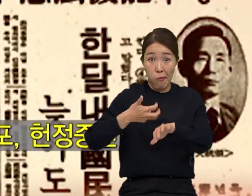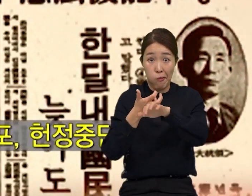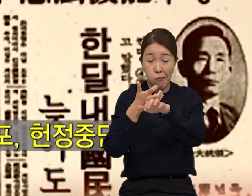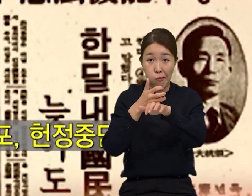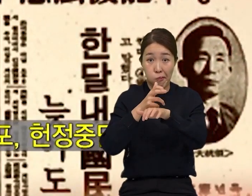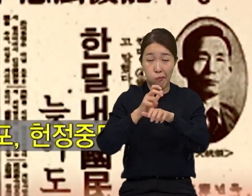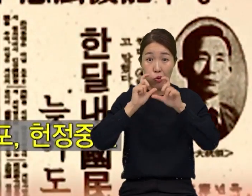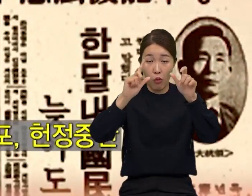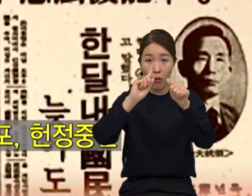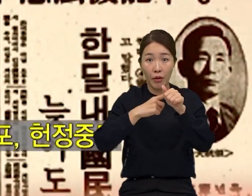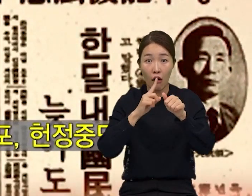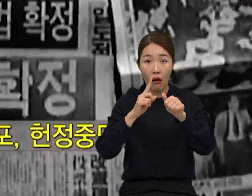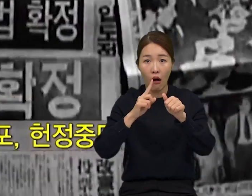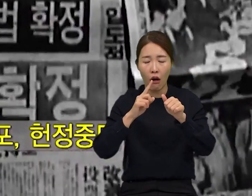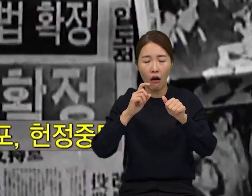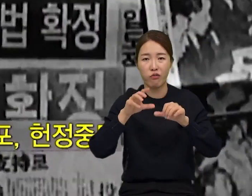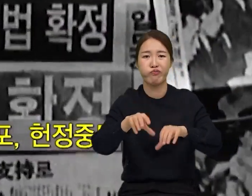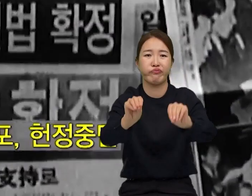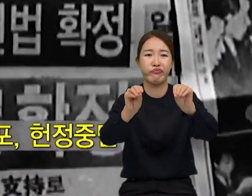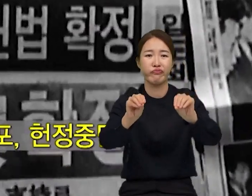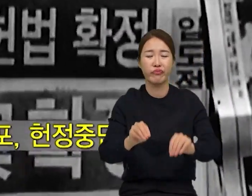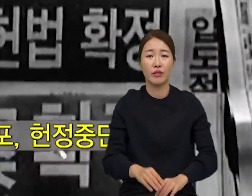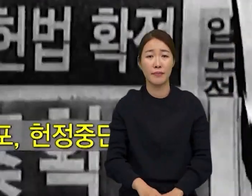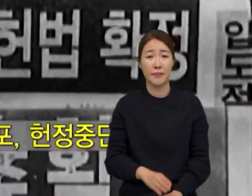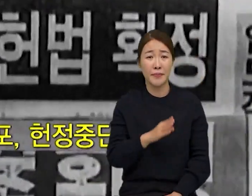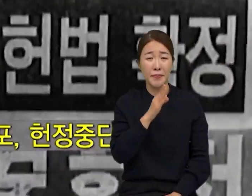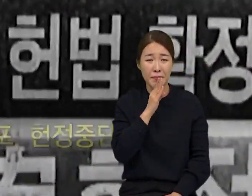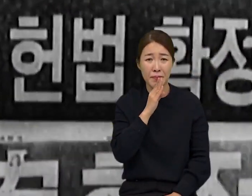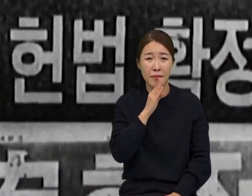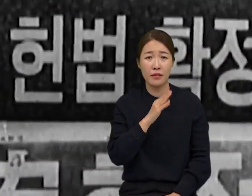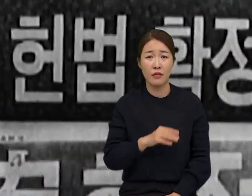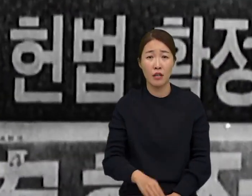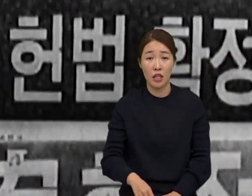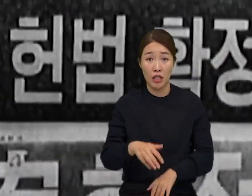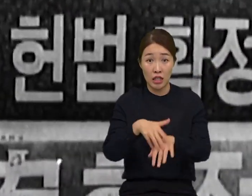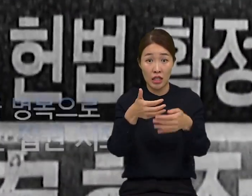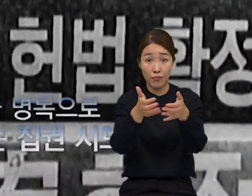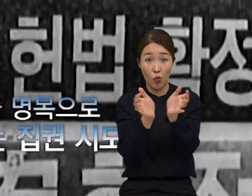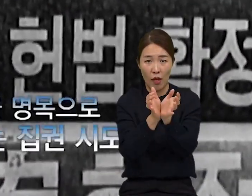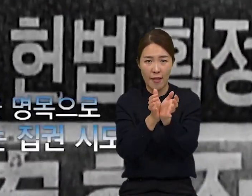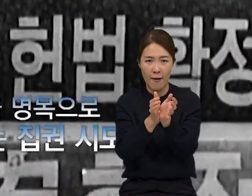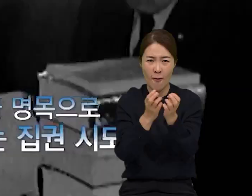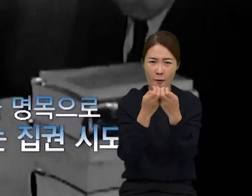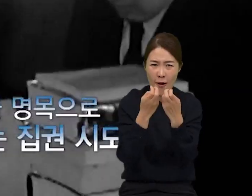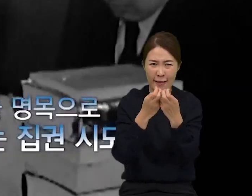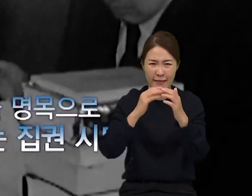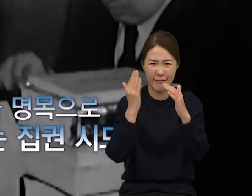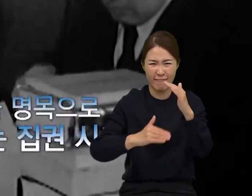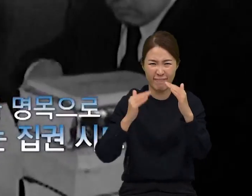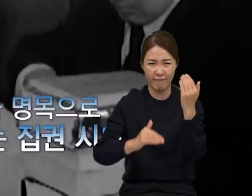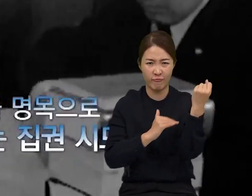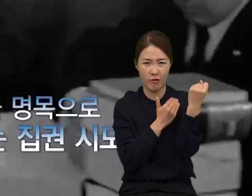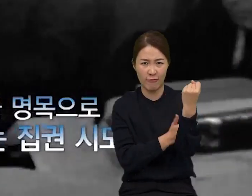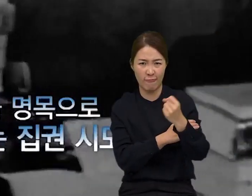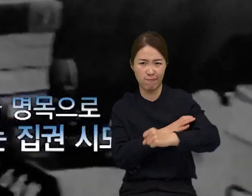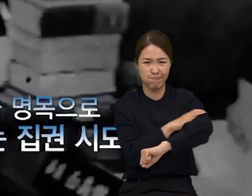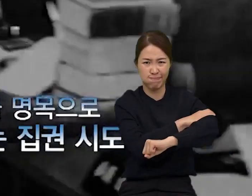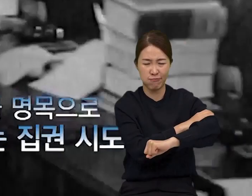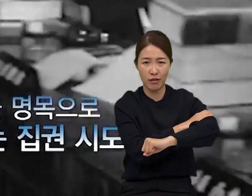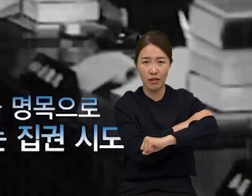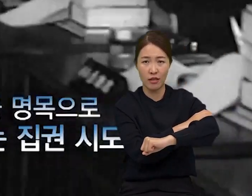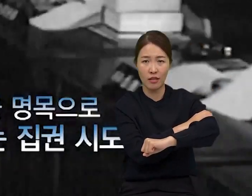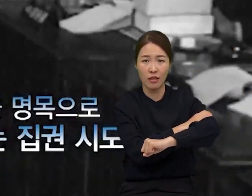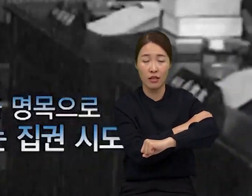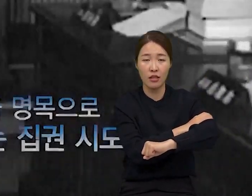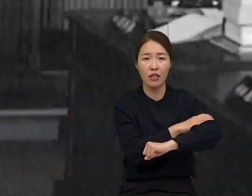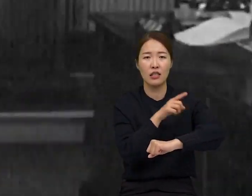선포, 헌정을 중단시켰다. 사실상의 종신 집권을 보장받고 절대 권력을 행사하는 유신 체제를 구축한